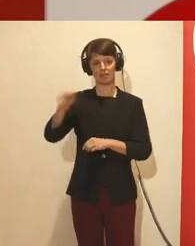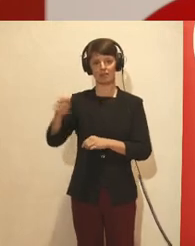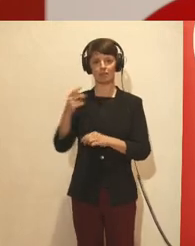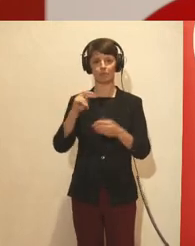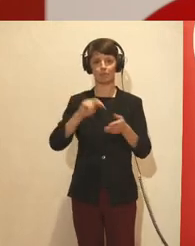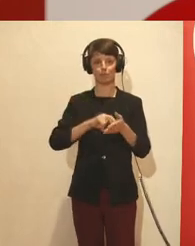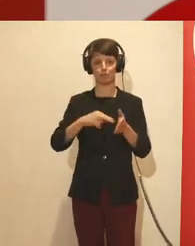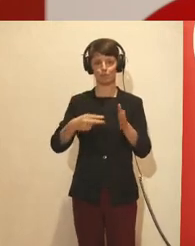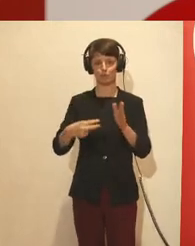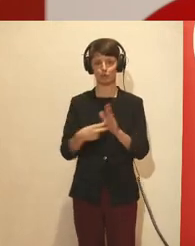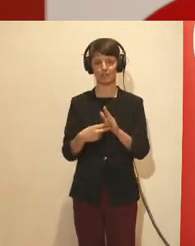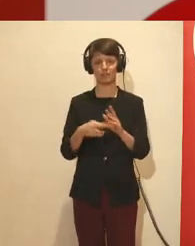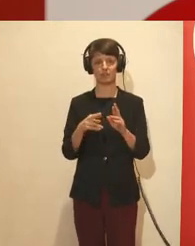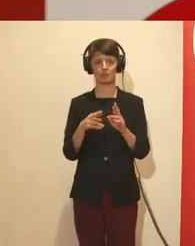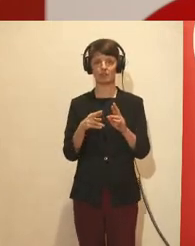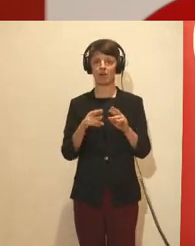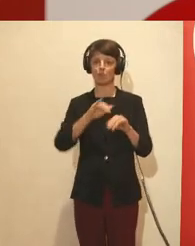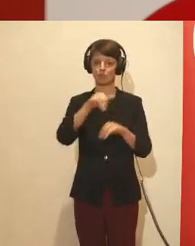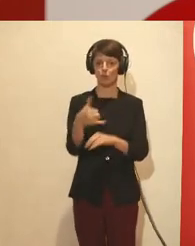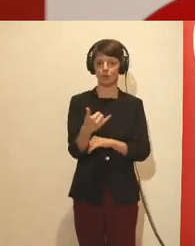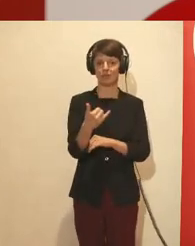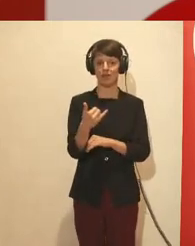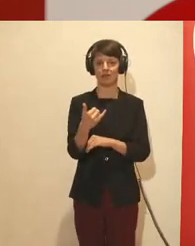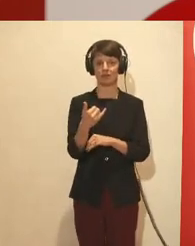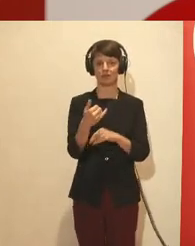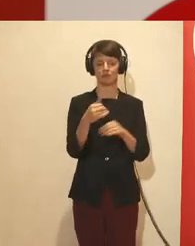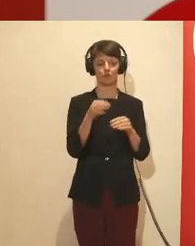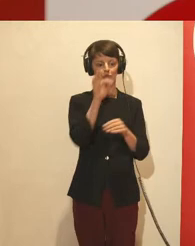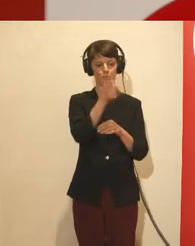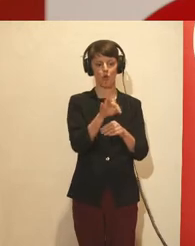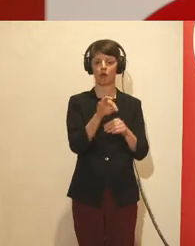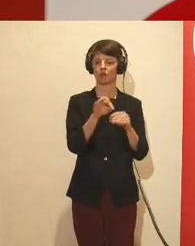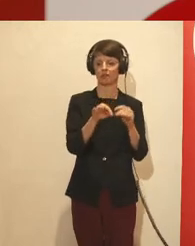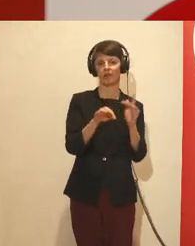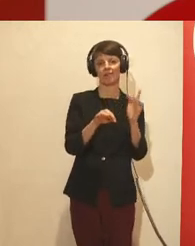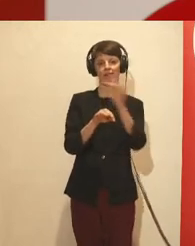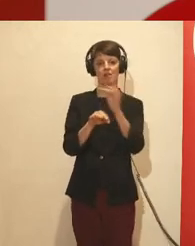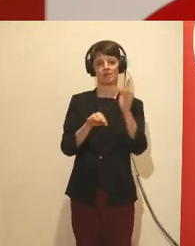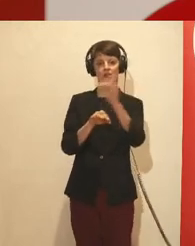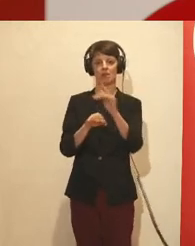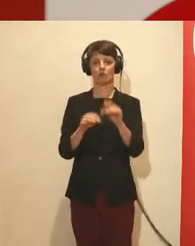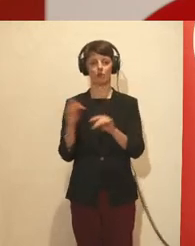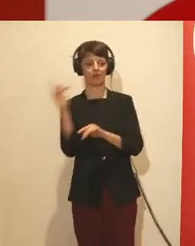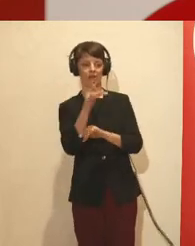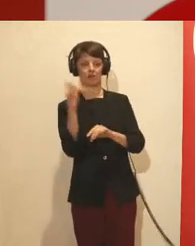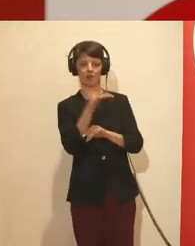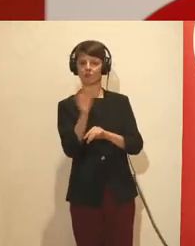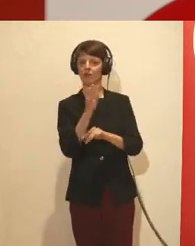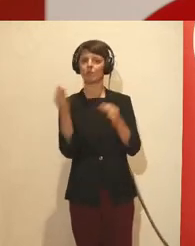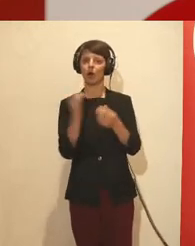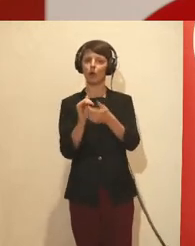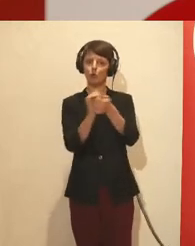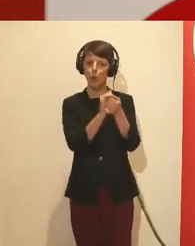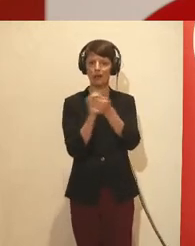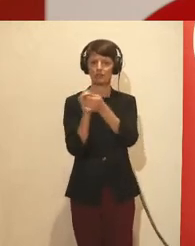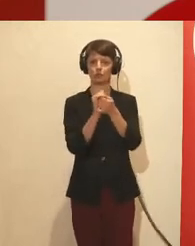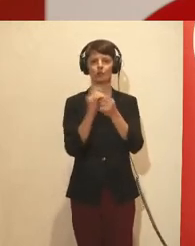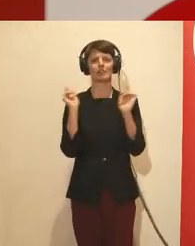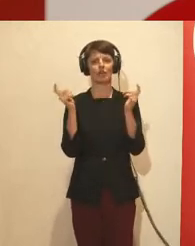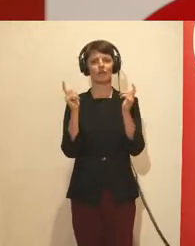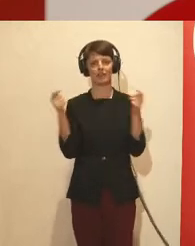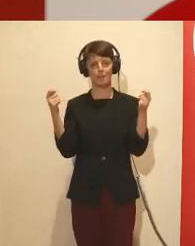politisches projekt mit ressentiments gegen die anderen formuliert sondern ich glaube was wir brauchen ist eine koalition ein gesellschaftliches bündnis